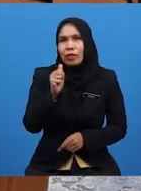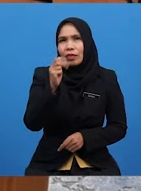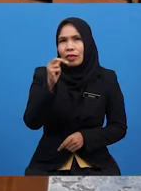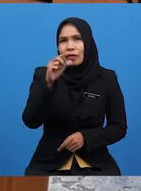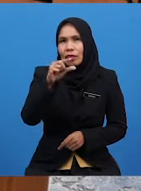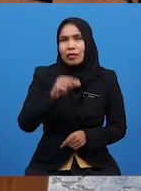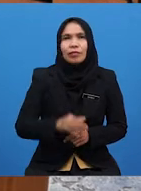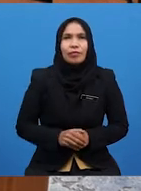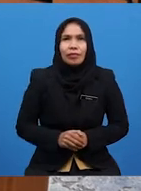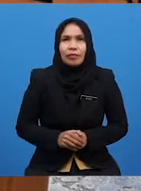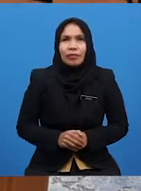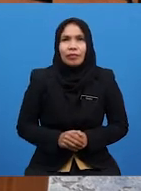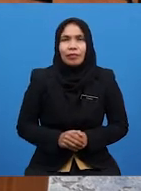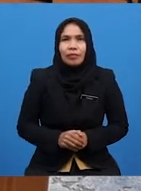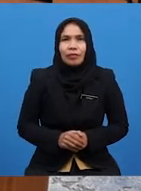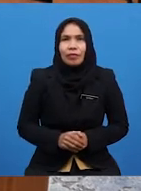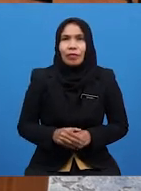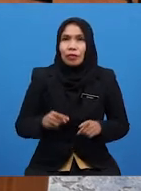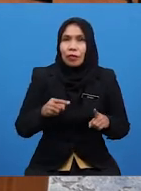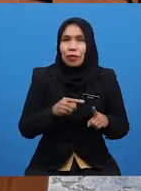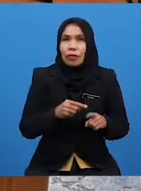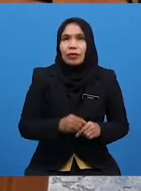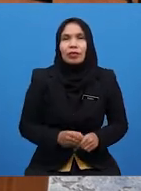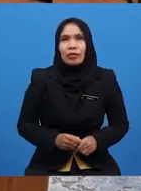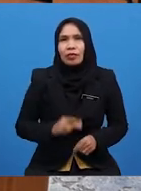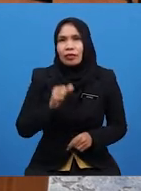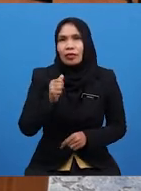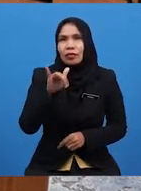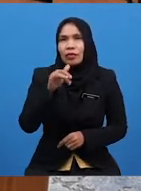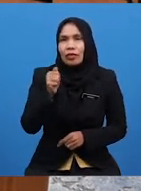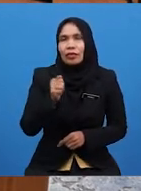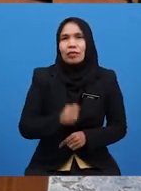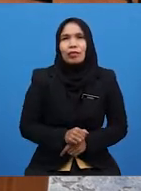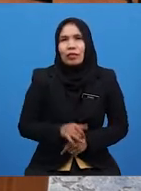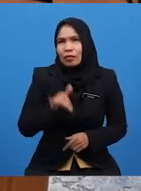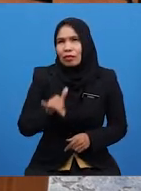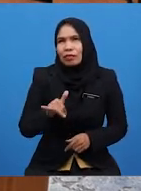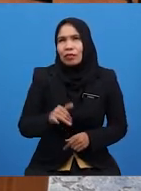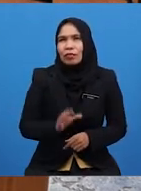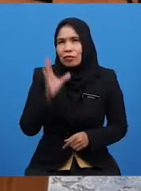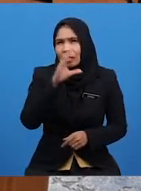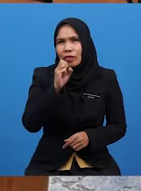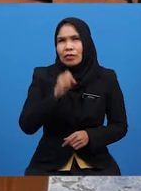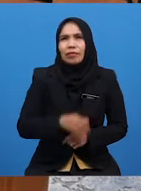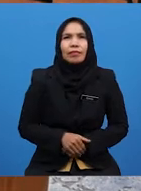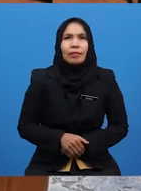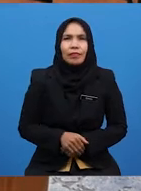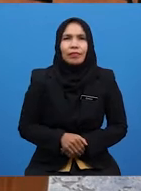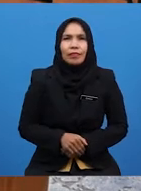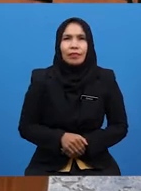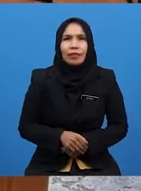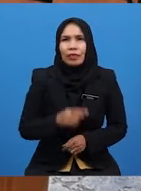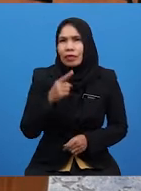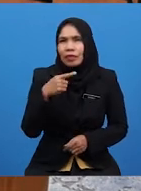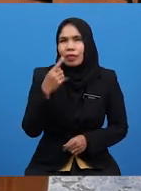tempat kediaman ini kepada gaya yang eksklusif dan elegan setelah the lounge Hai setiap saja yang